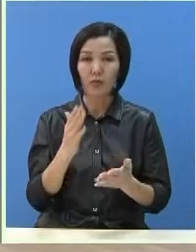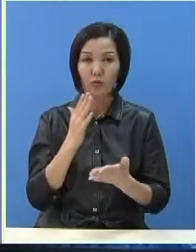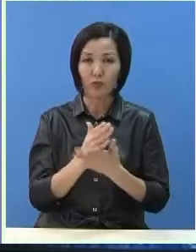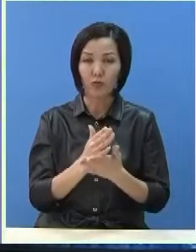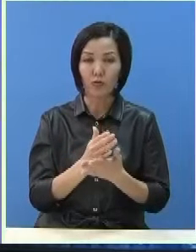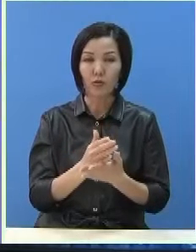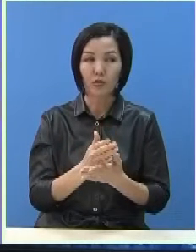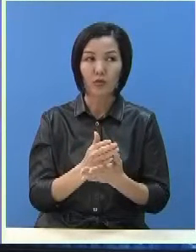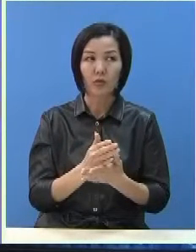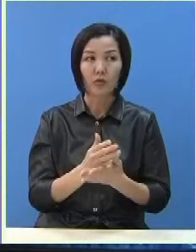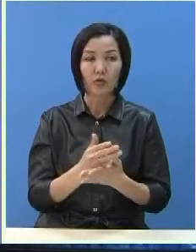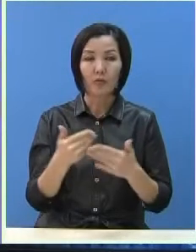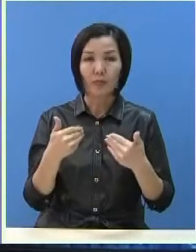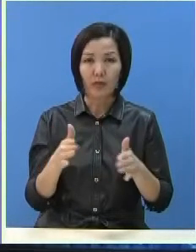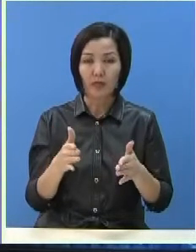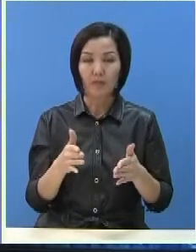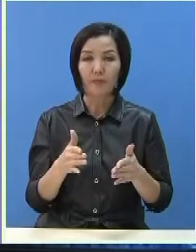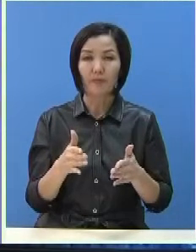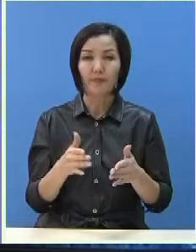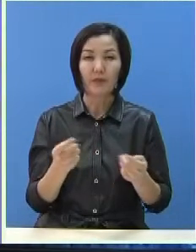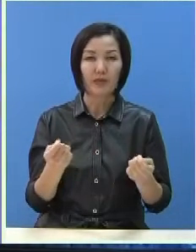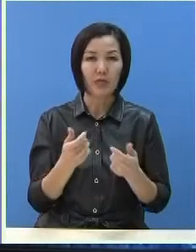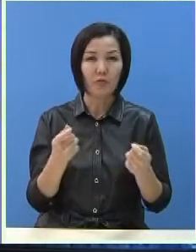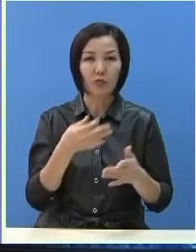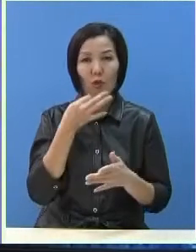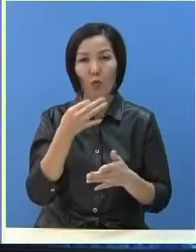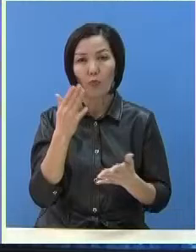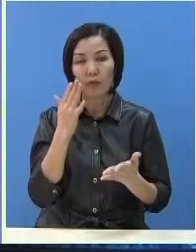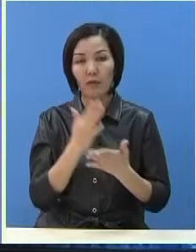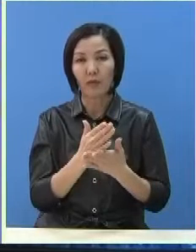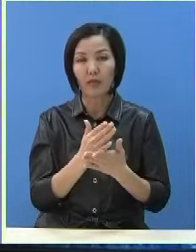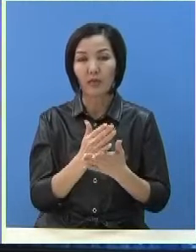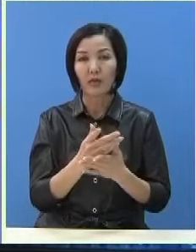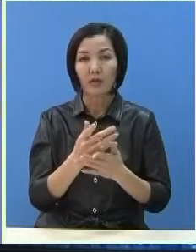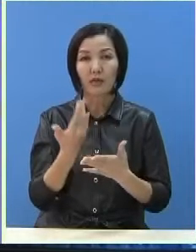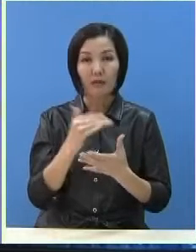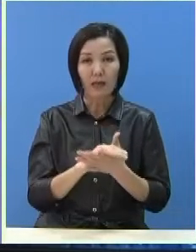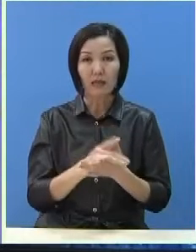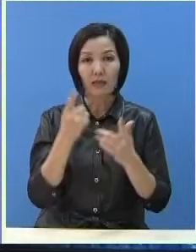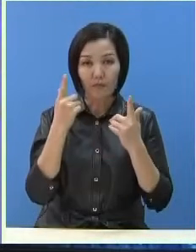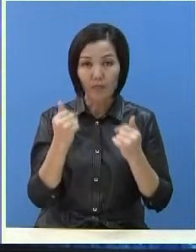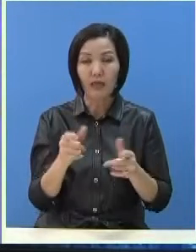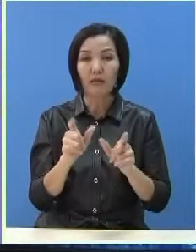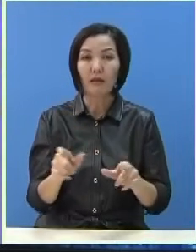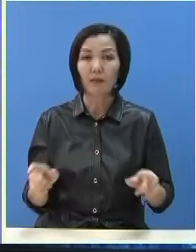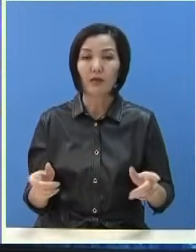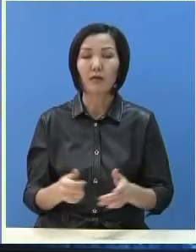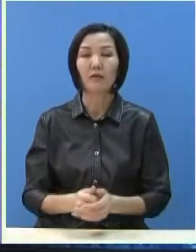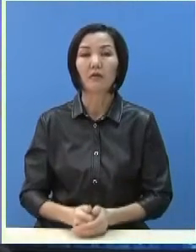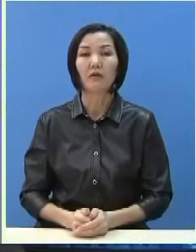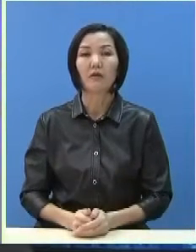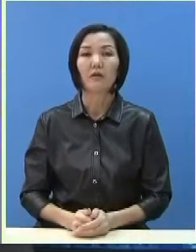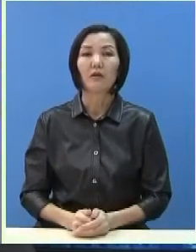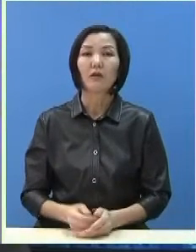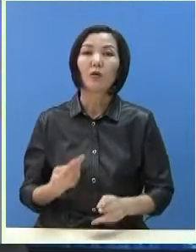ақылын тоқтатып, оқуын бітіріп, сәл болса да тәжірибе жинап, оңды солын тани бастаған азаматтар ғой, сондықтан оларды өте жас